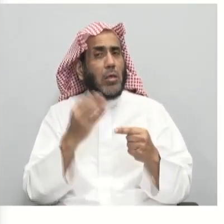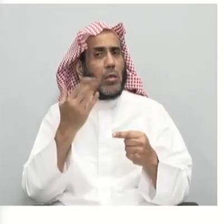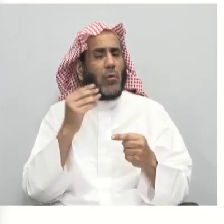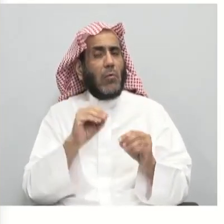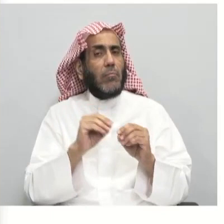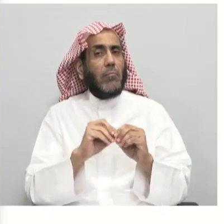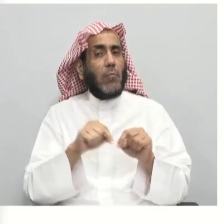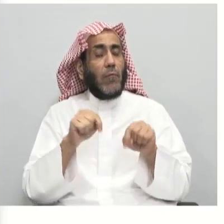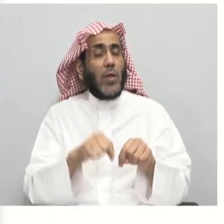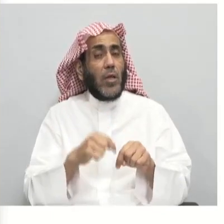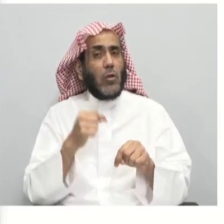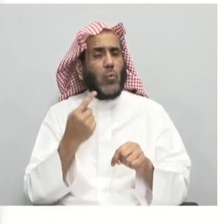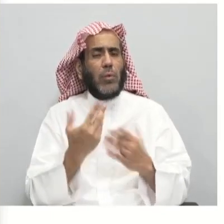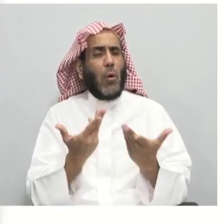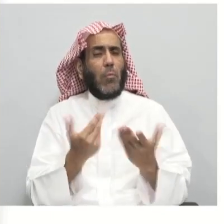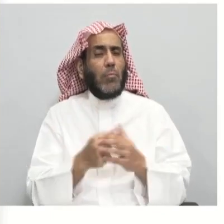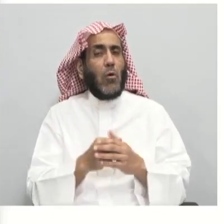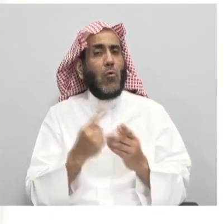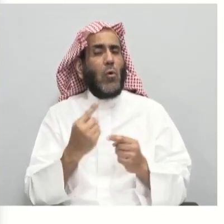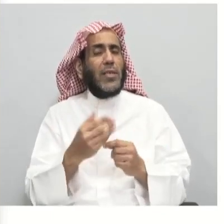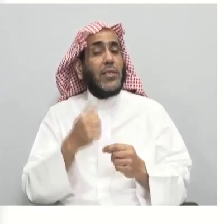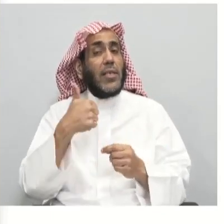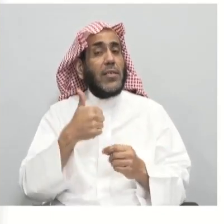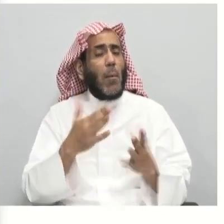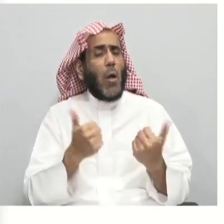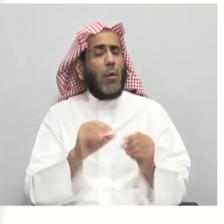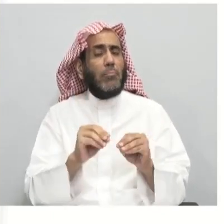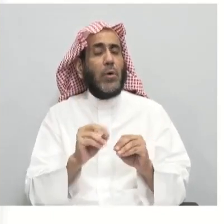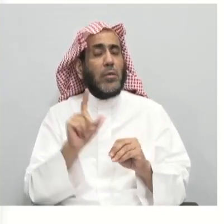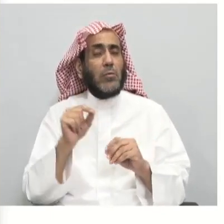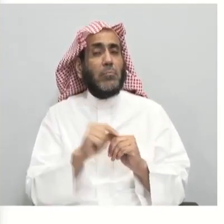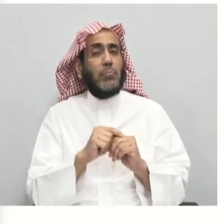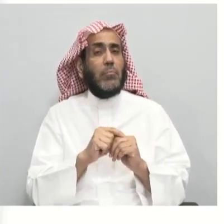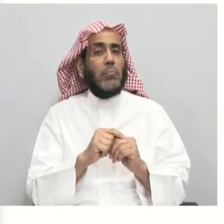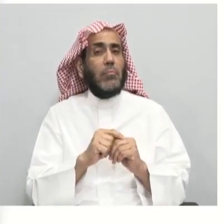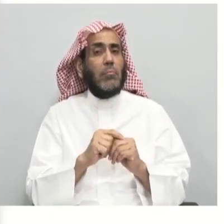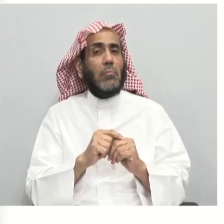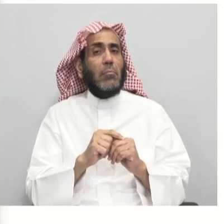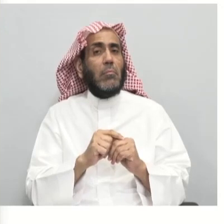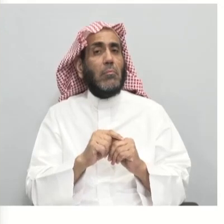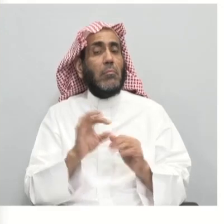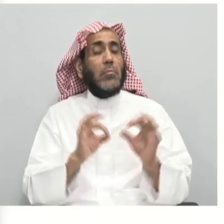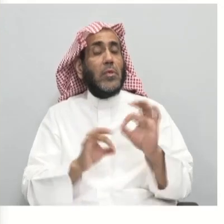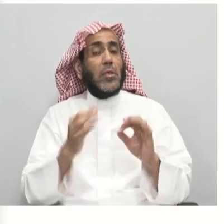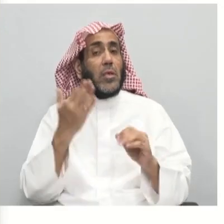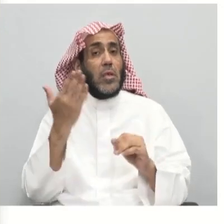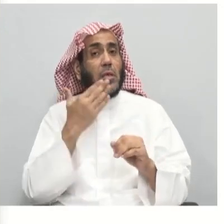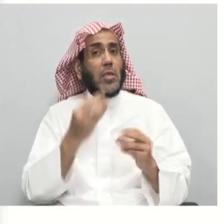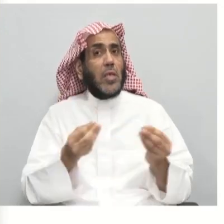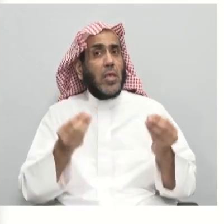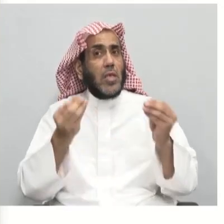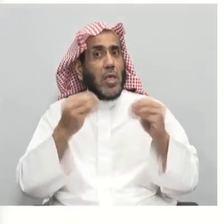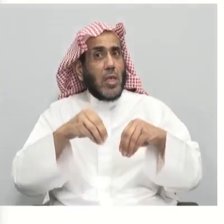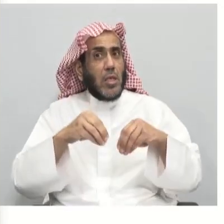الوحده في هذه الوحده او في الوحده السادسه احسنتم استراتيجيات قراءه لزياده